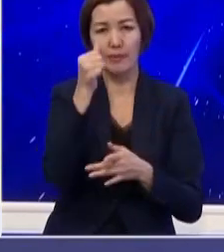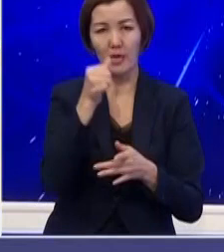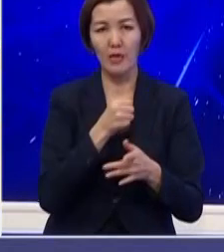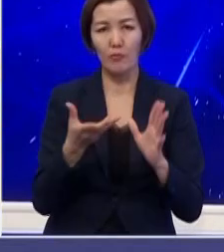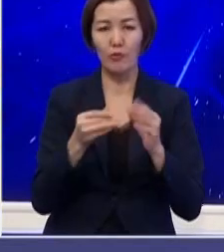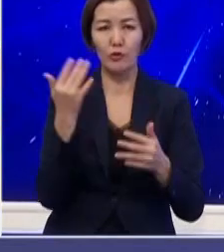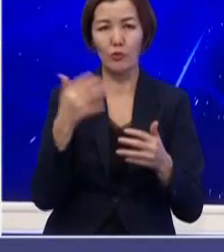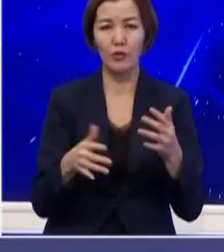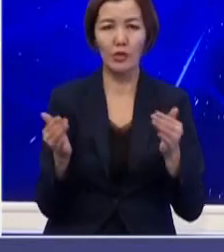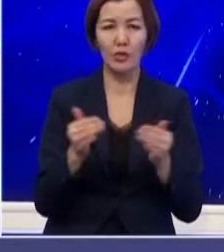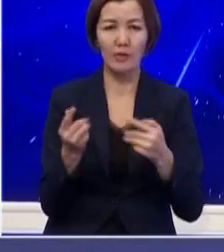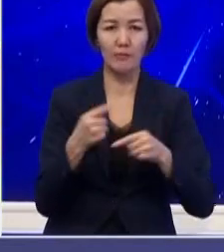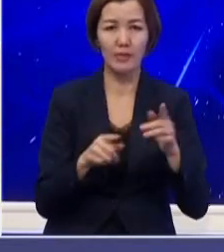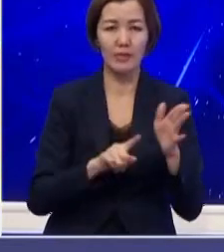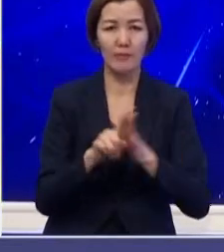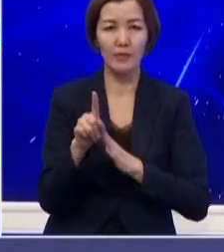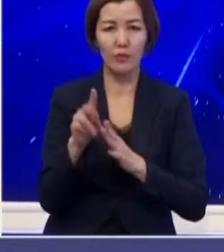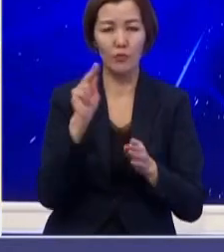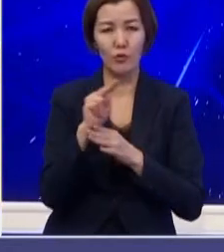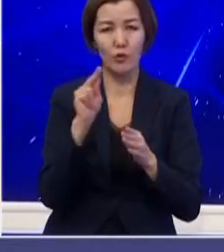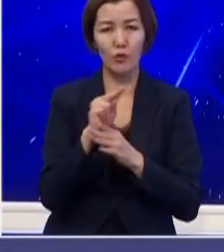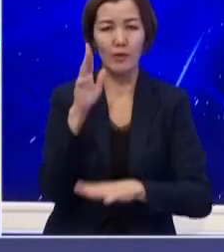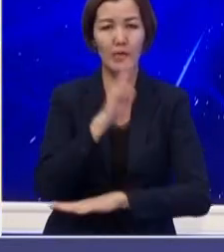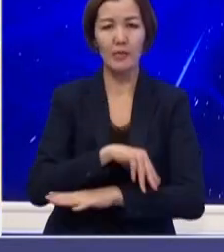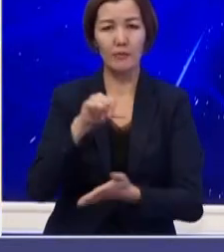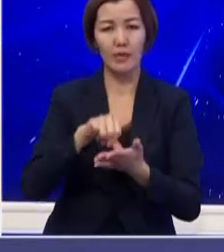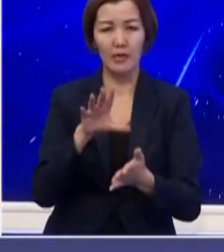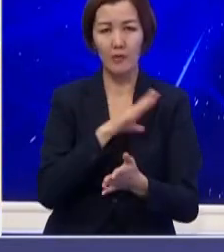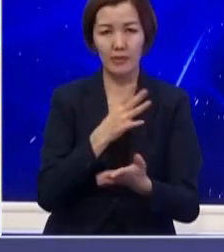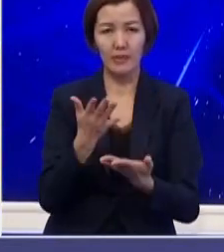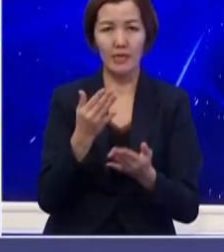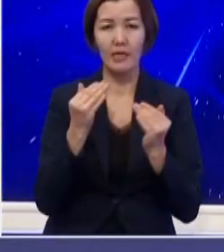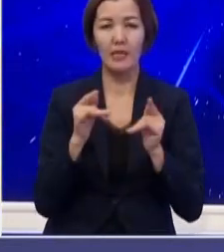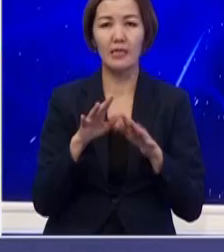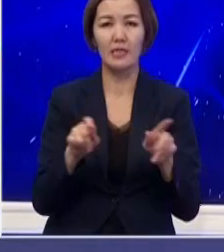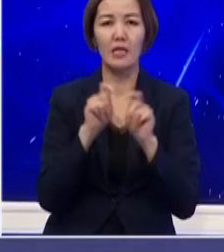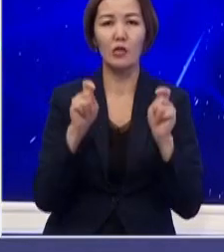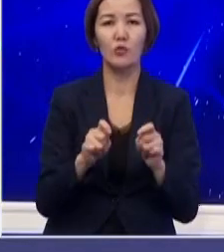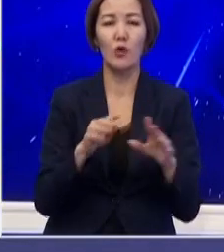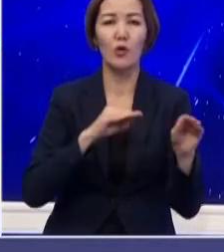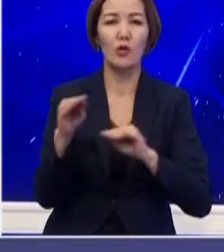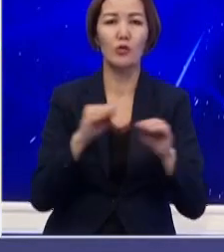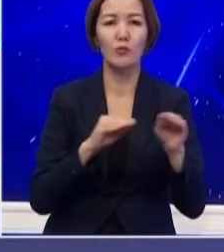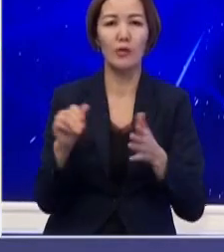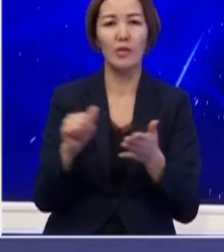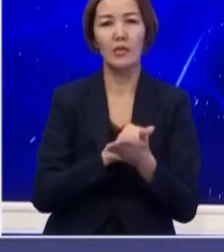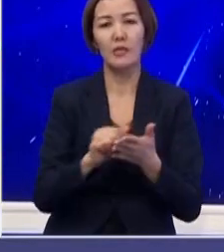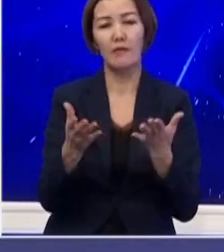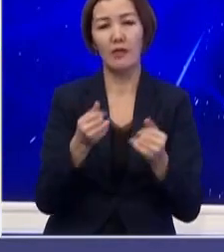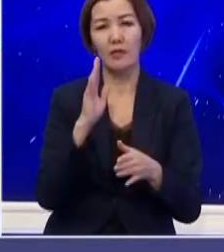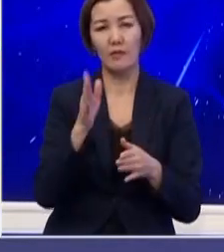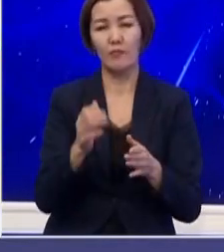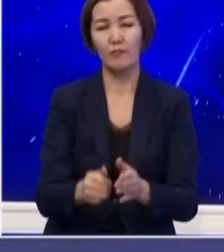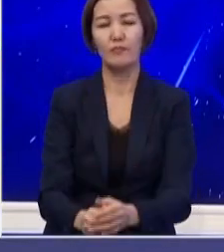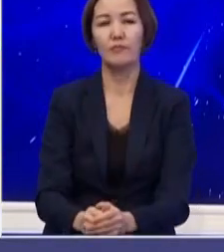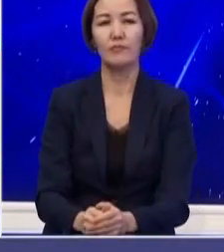орта және шағын бизнес бастау дағдыларын үйреніп, шеберлік сыныптарынан өтті. Енді өз ісін ашуға құрал жабдық түріндегі